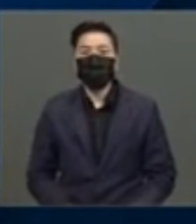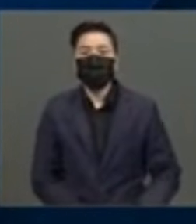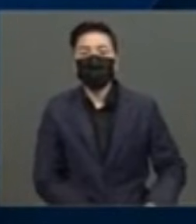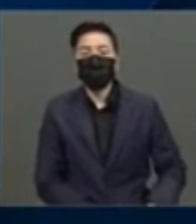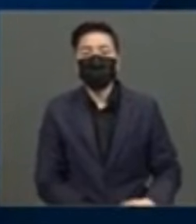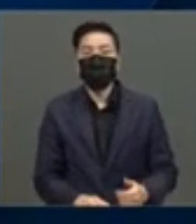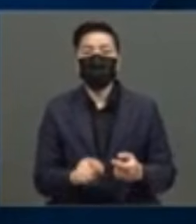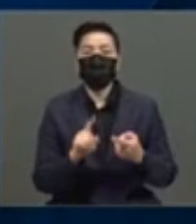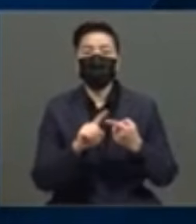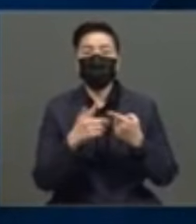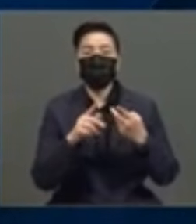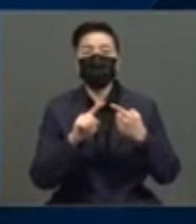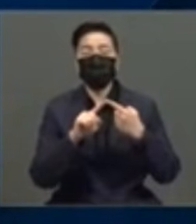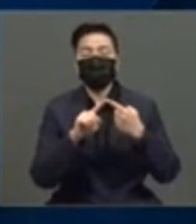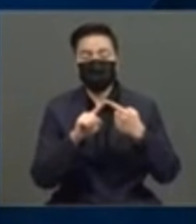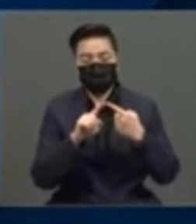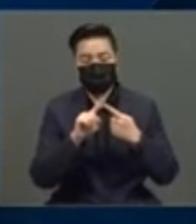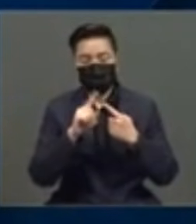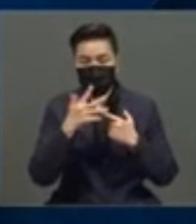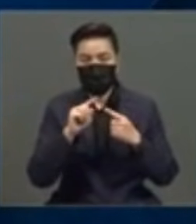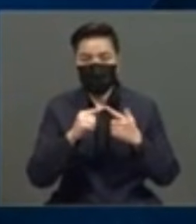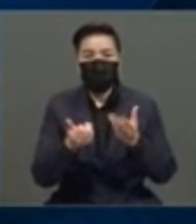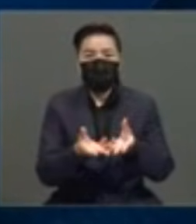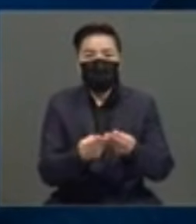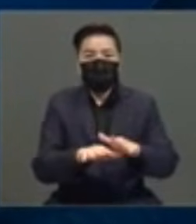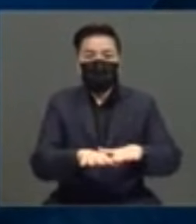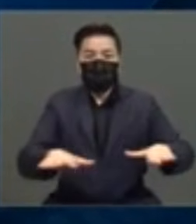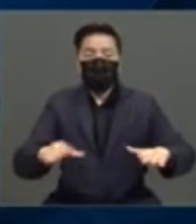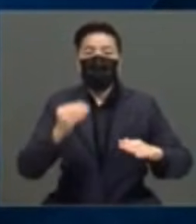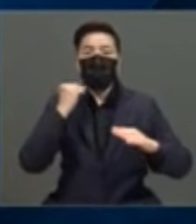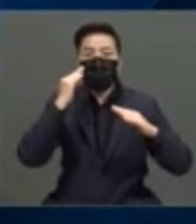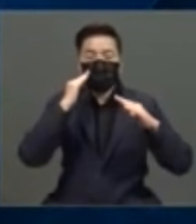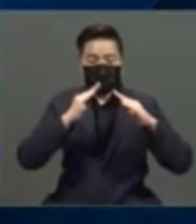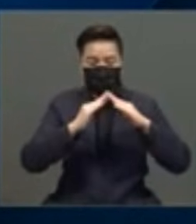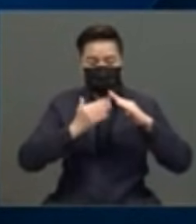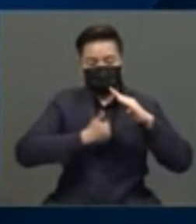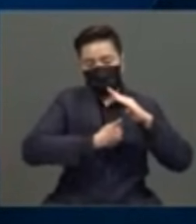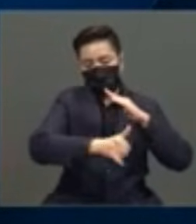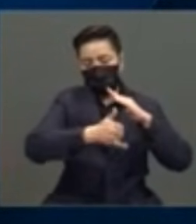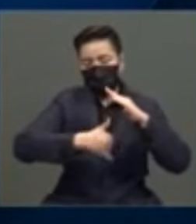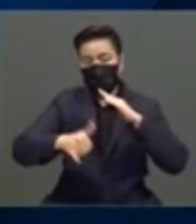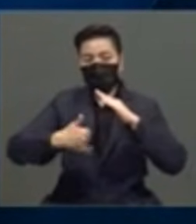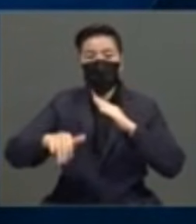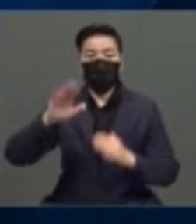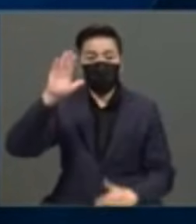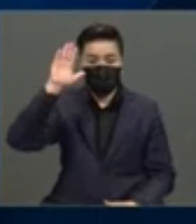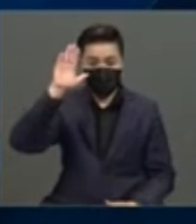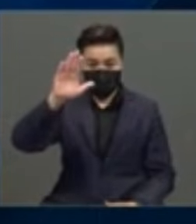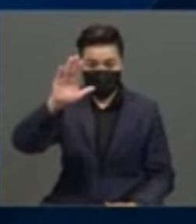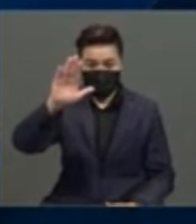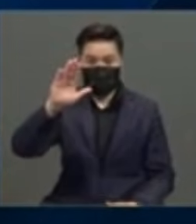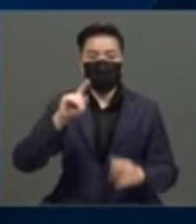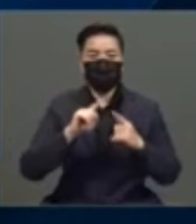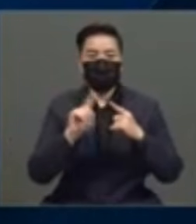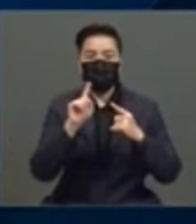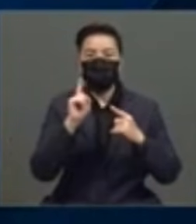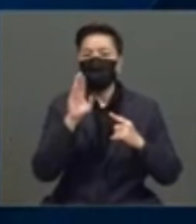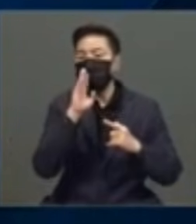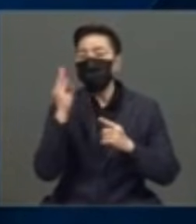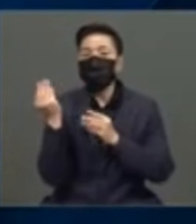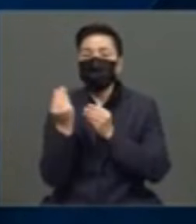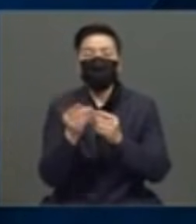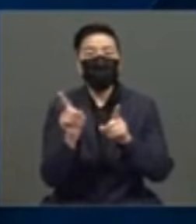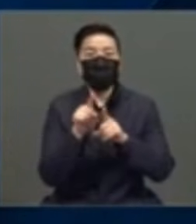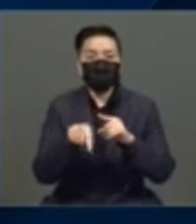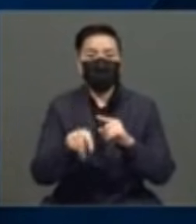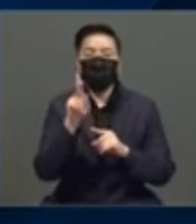ข้อต่อไปครับคือเรื่องของการกำหนดพื้นที่ห้ามออกนอกเคหสถานเพิ่มเติมนะครับเว้นแต่ได้รับอนุญาตพู